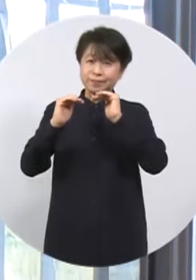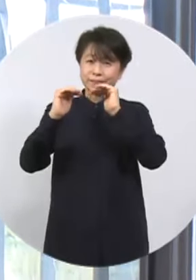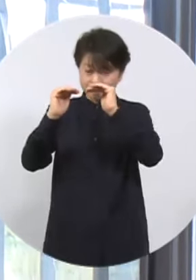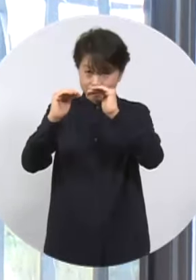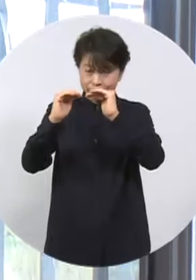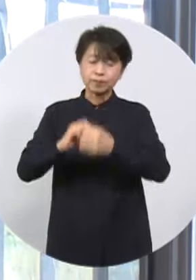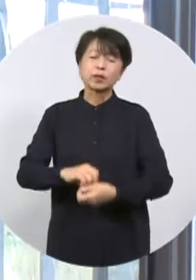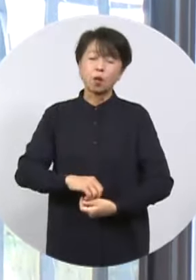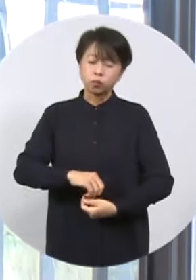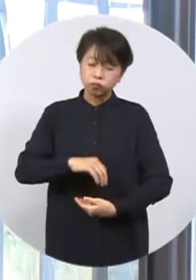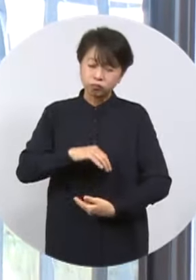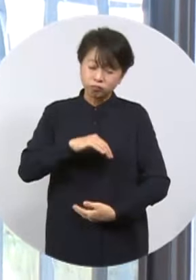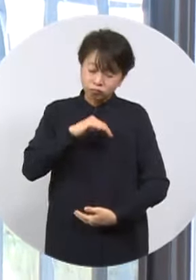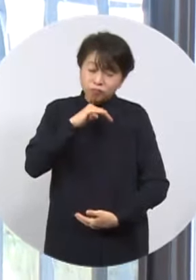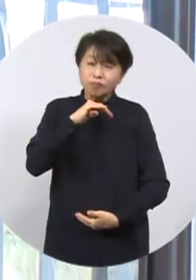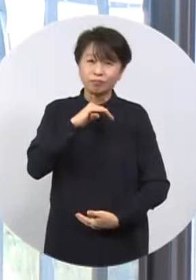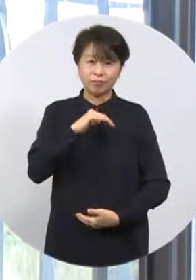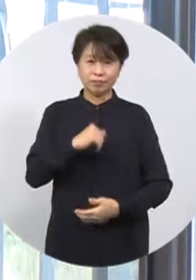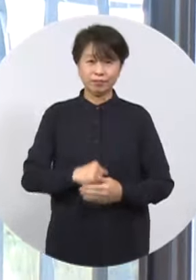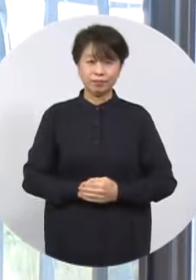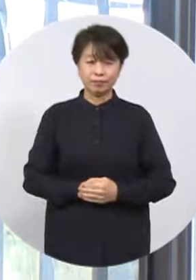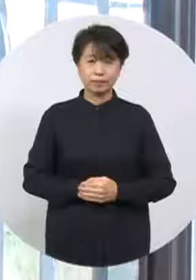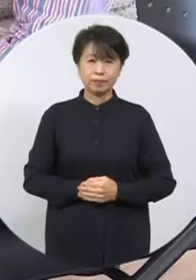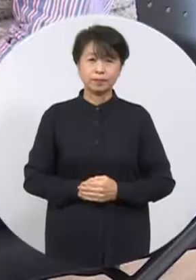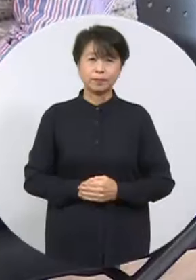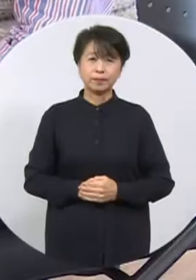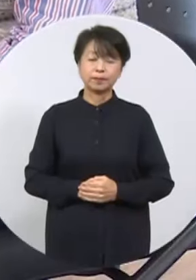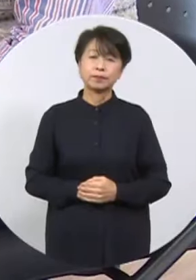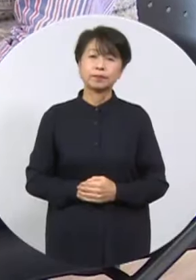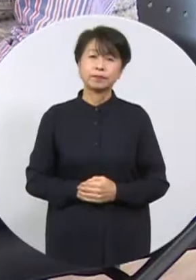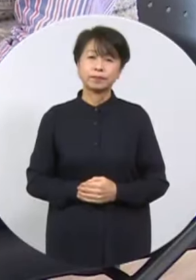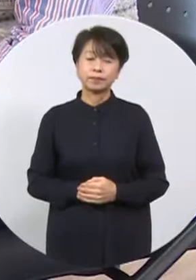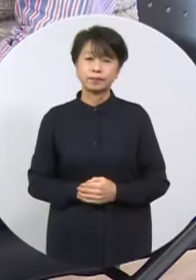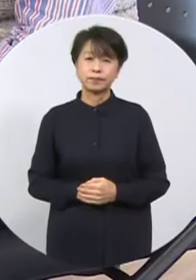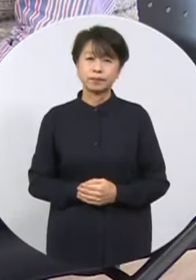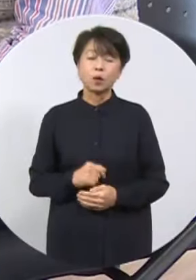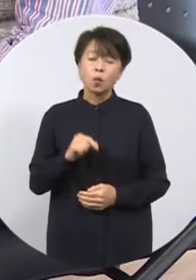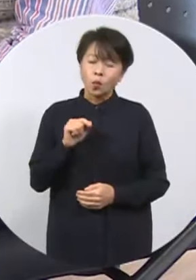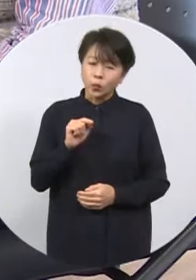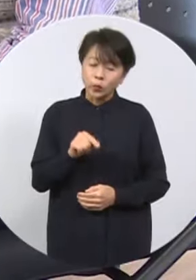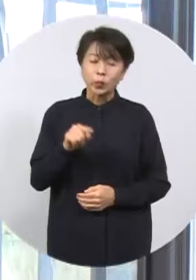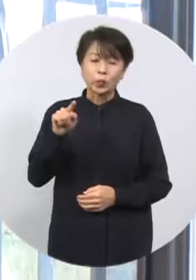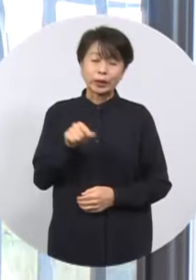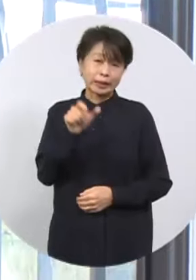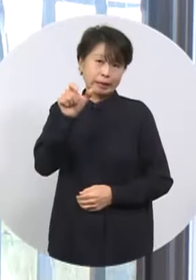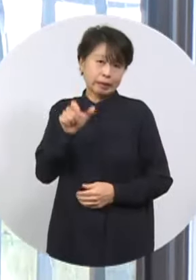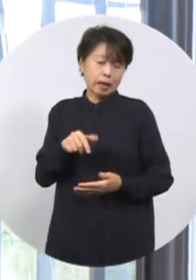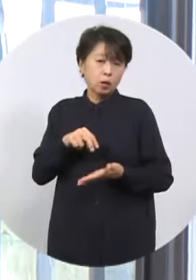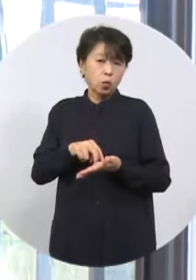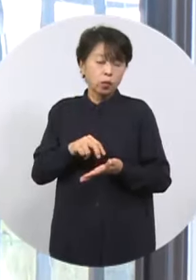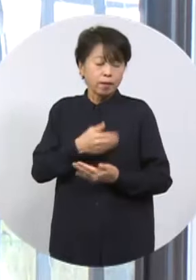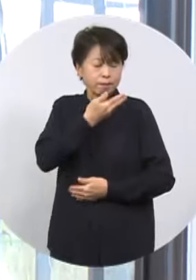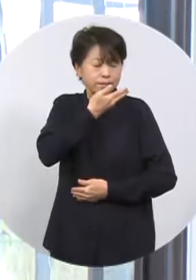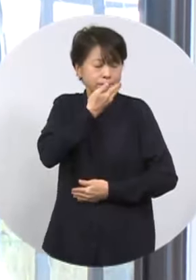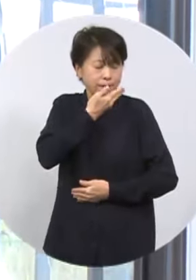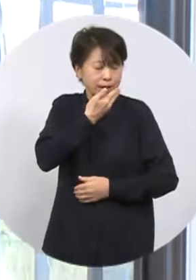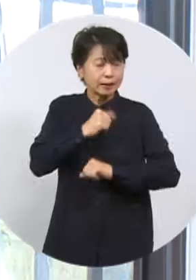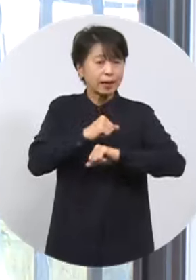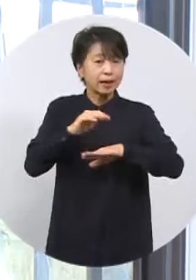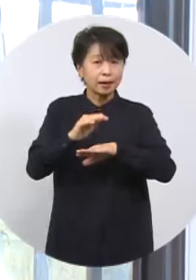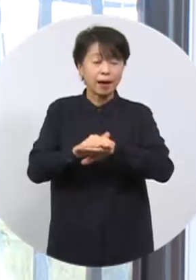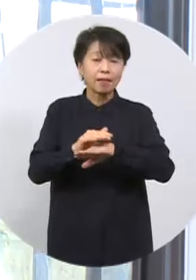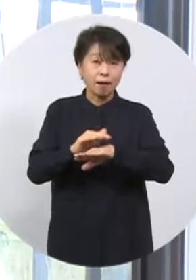になり、老いていくわけです。ですからそういう人間としての大切な生き方